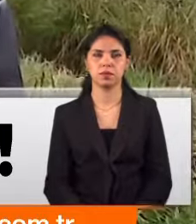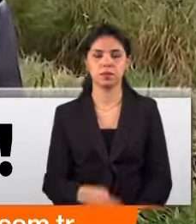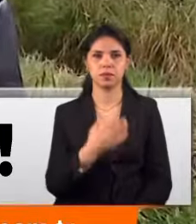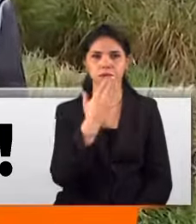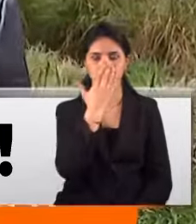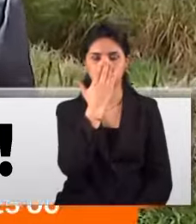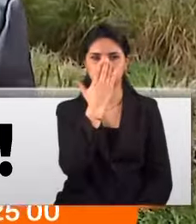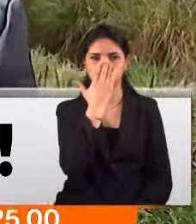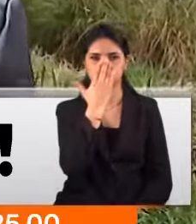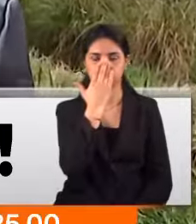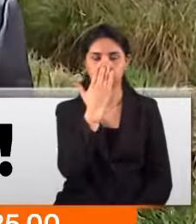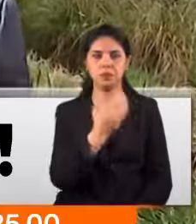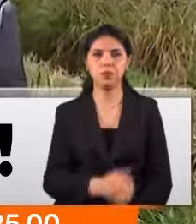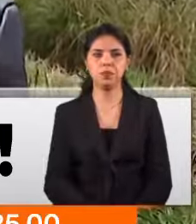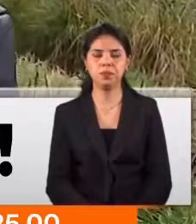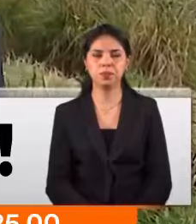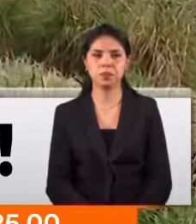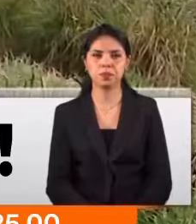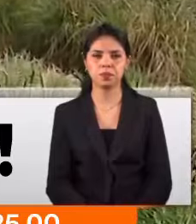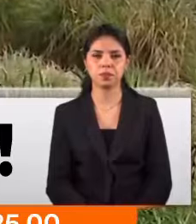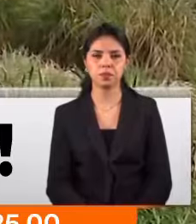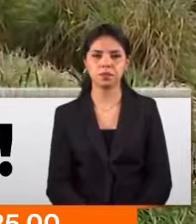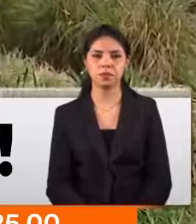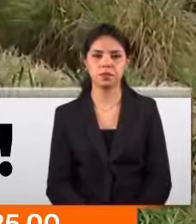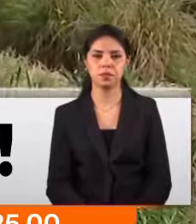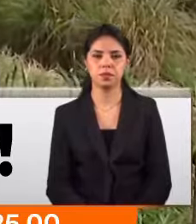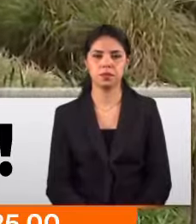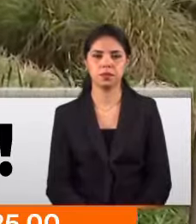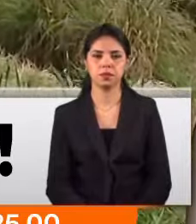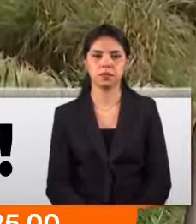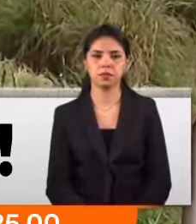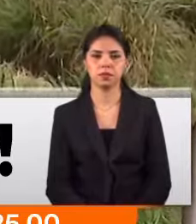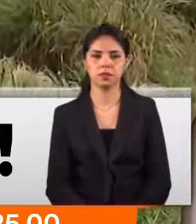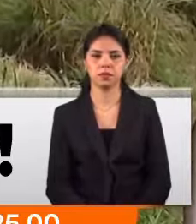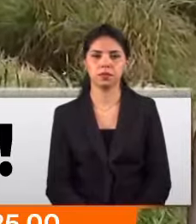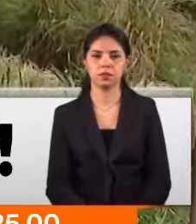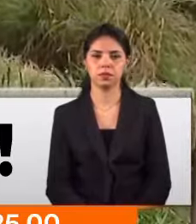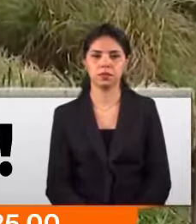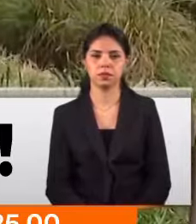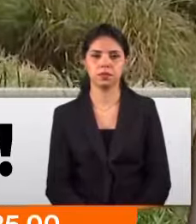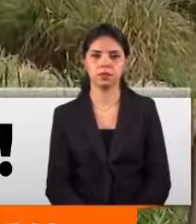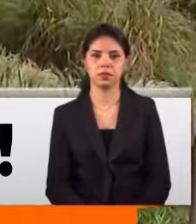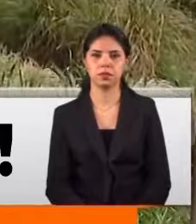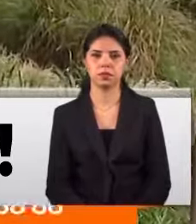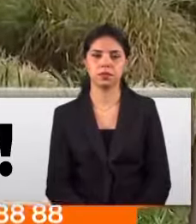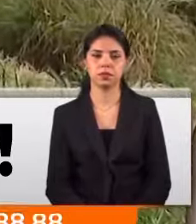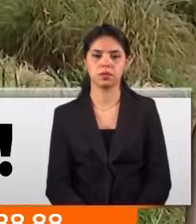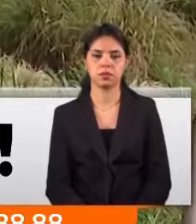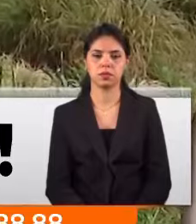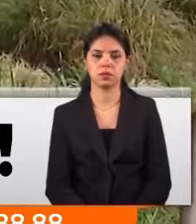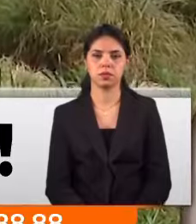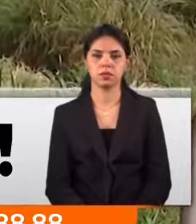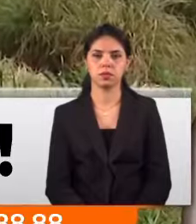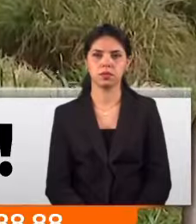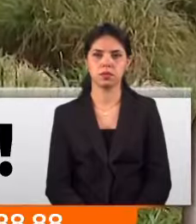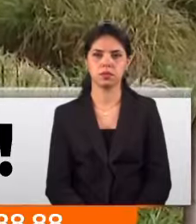Örnek olarak geçen hafta erik aldım. Ertesi gün 95 TL'ye aldım. Ertesi gün 110 TL'ydi. Gerçekten çok